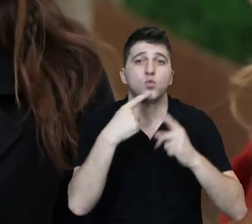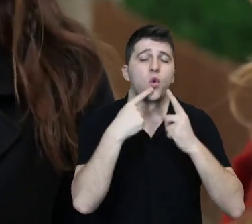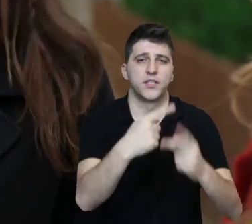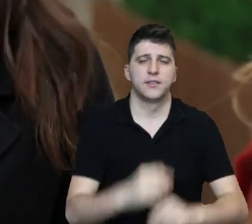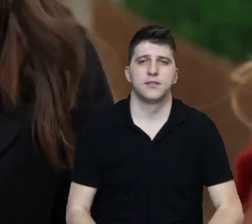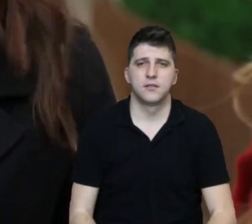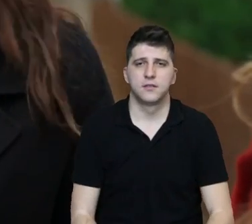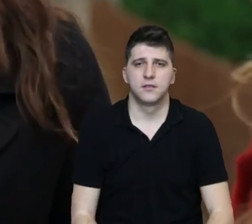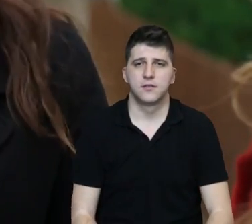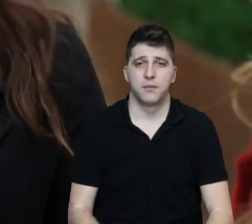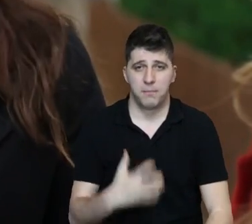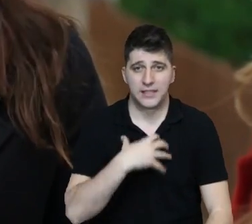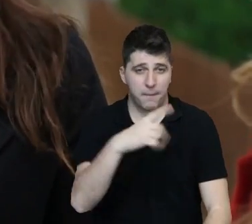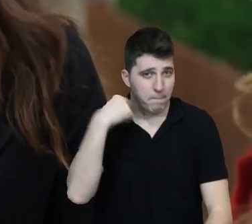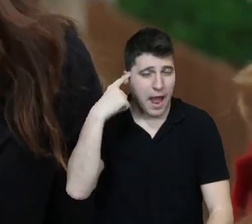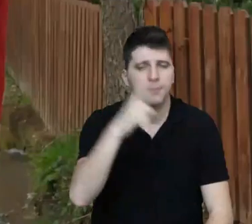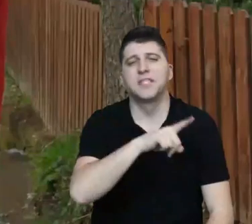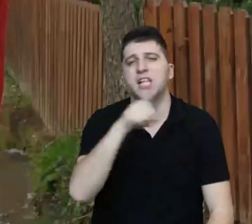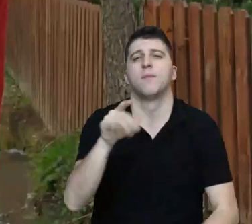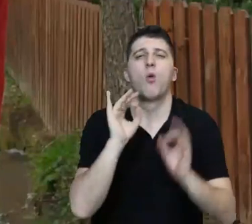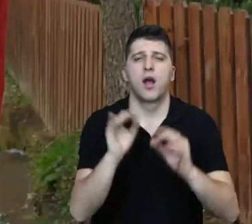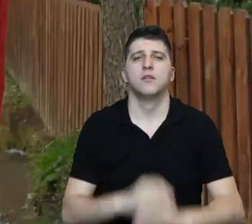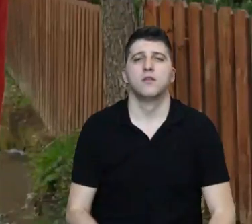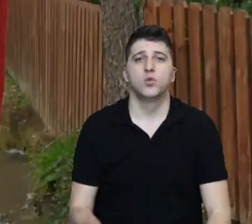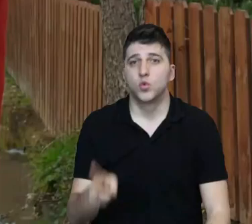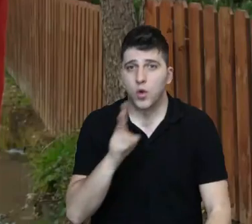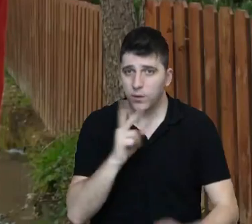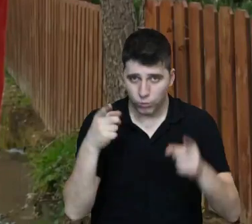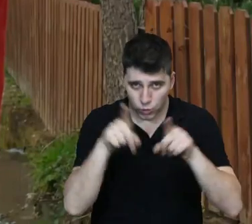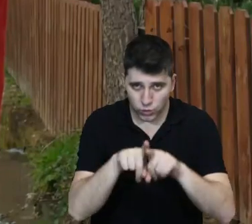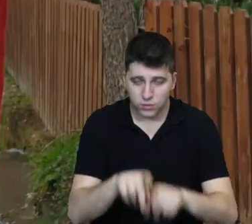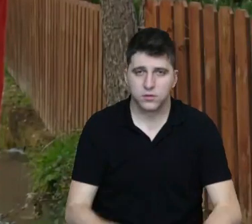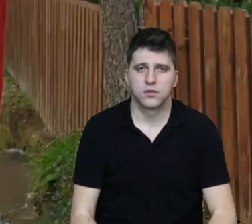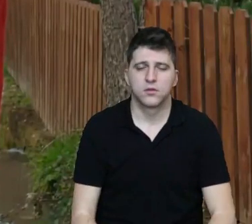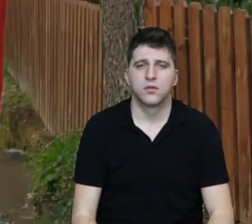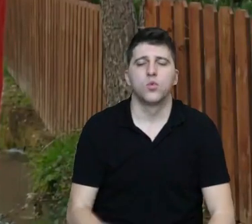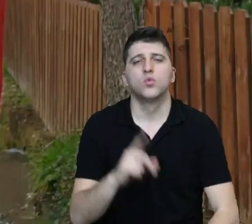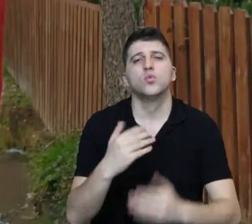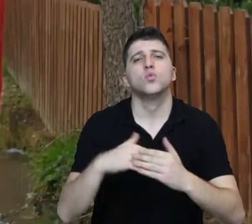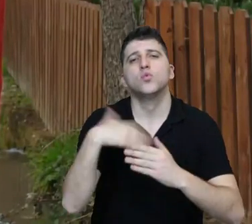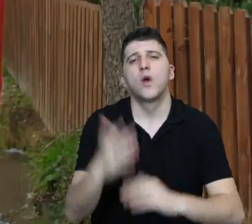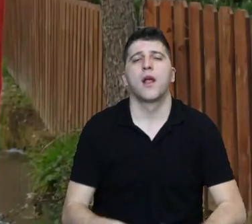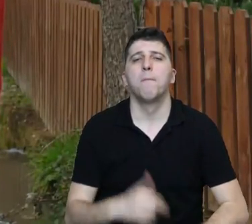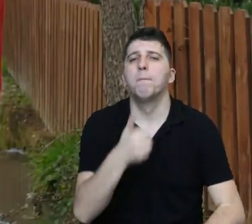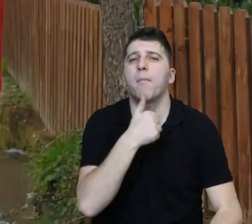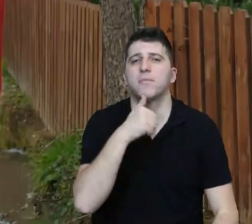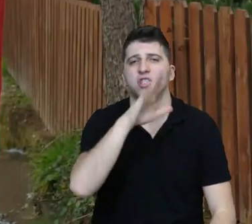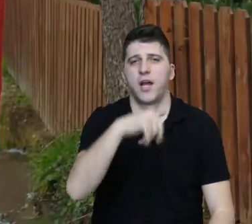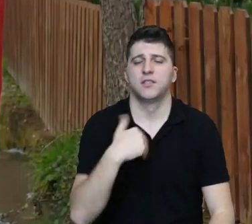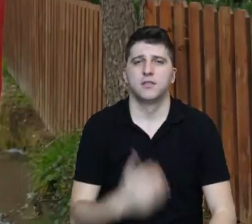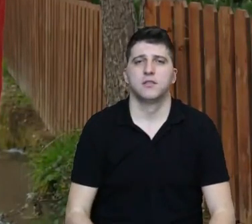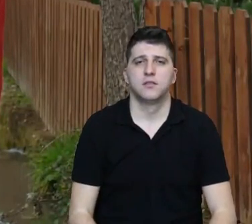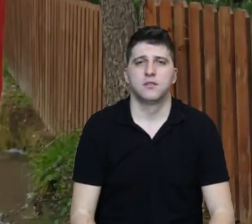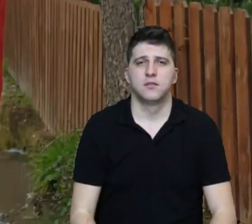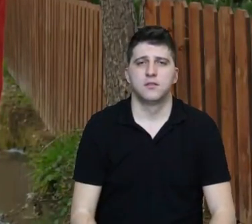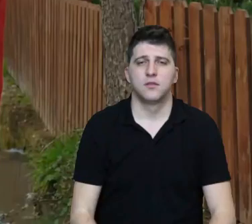söyleyeceğiz. Bence merak edip gelecektir. Sonunda buluştuk mu? Ondan sonra babamı çağıracağız.